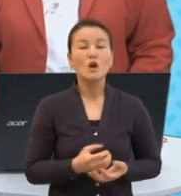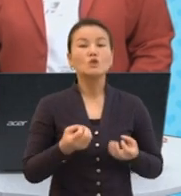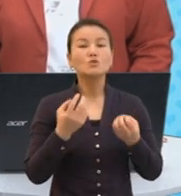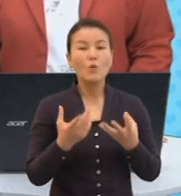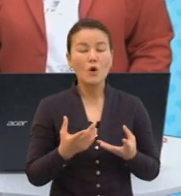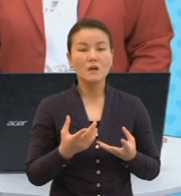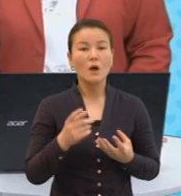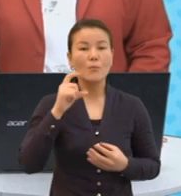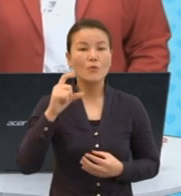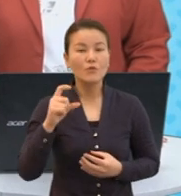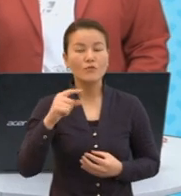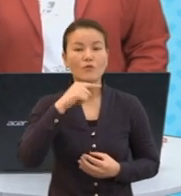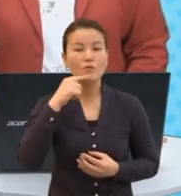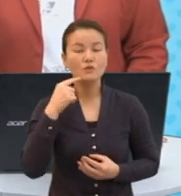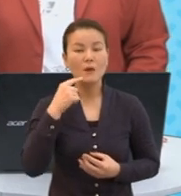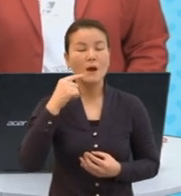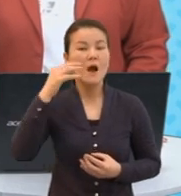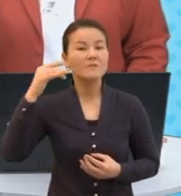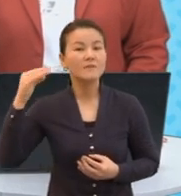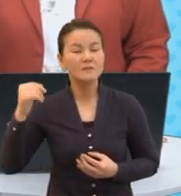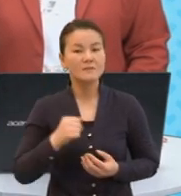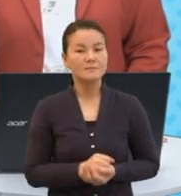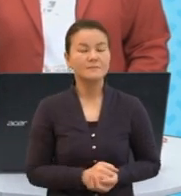Сколько букв в русском алфавите?